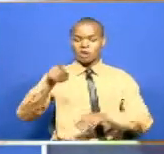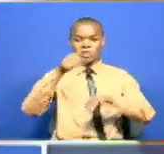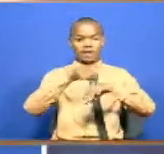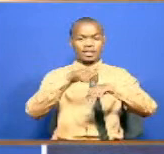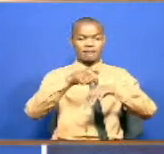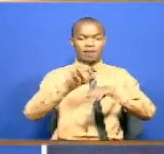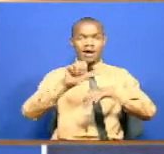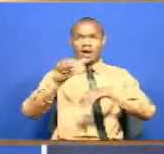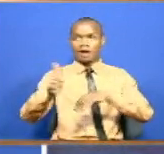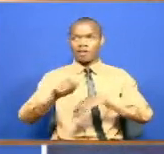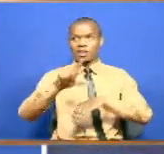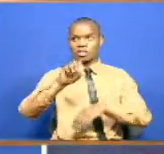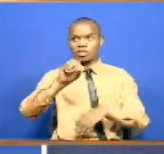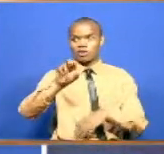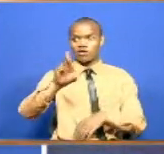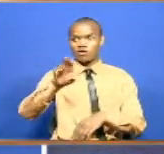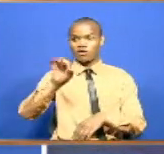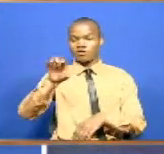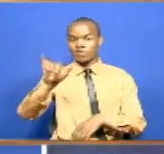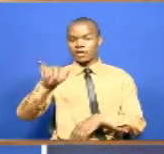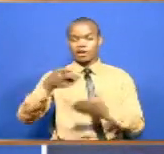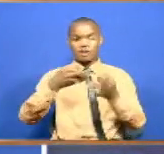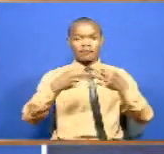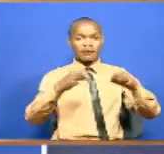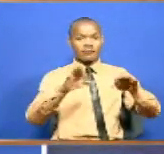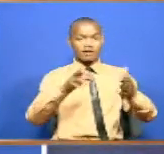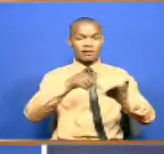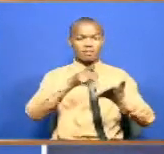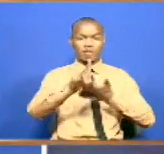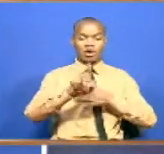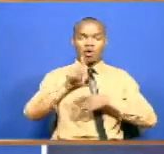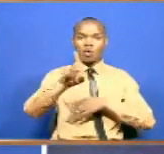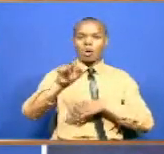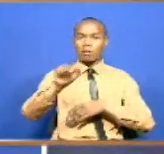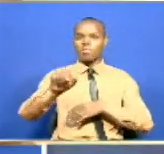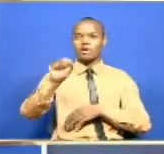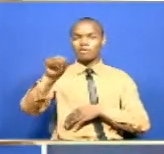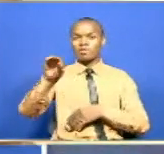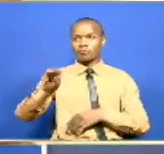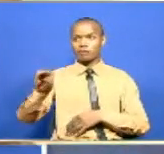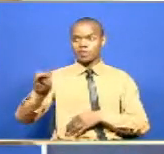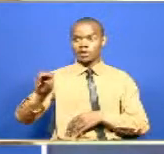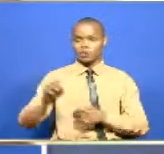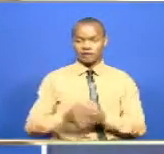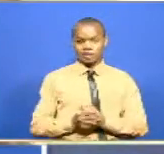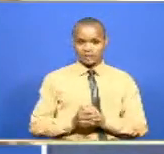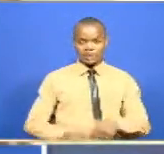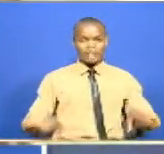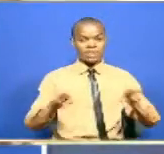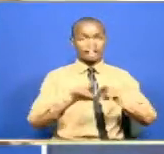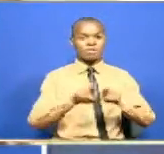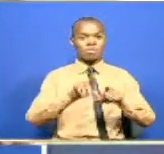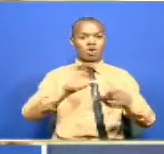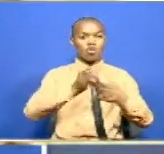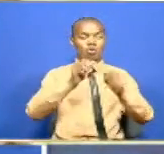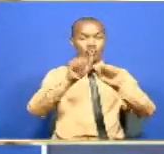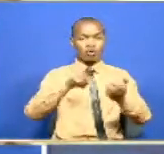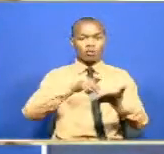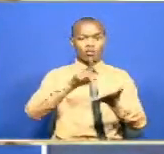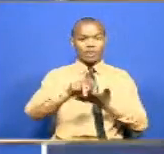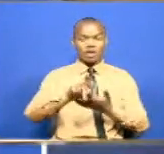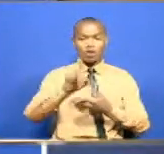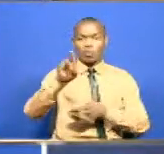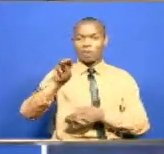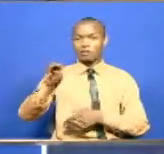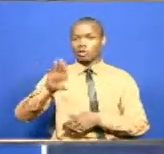mwenza Geoffrey Otieno akiachiliwa kwa dhamana ya shilingi milioni 1.5 pesa taslim au bondi ya shilingi milioni